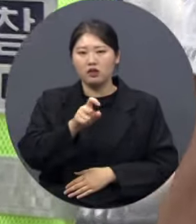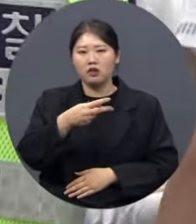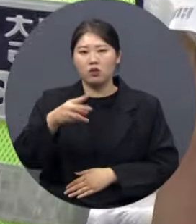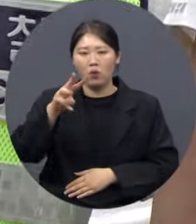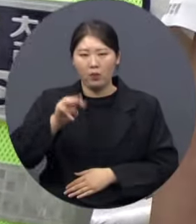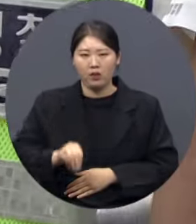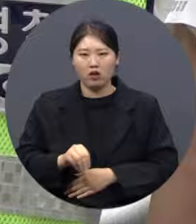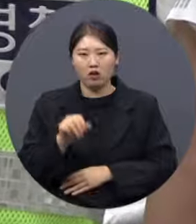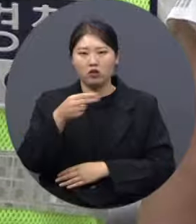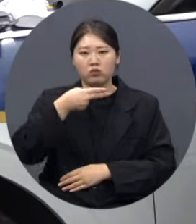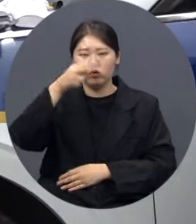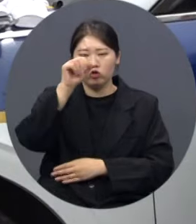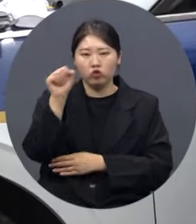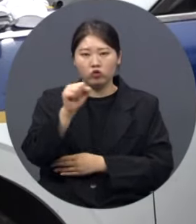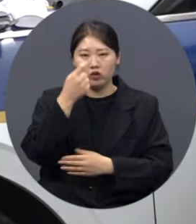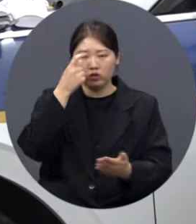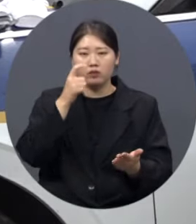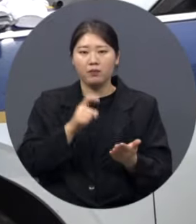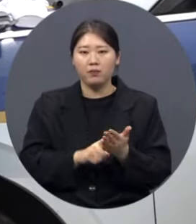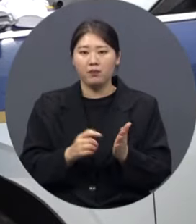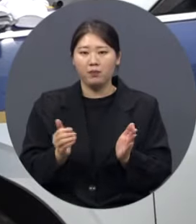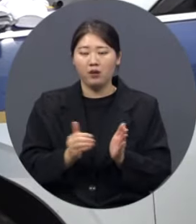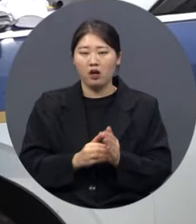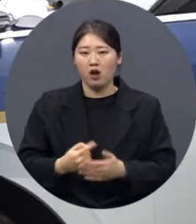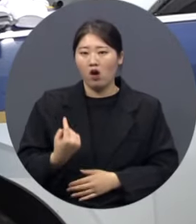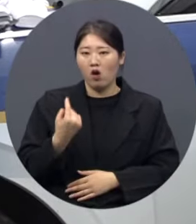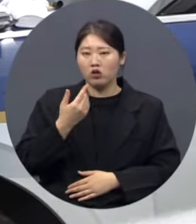혐의로 적발됐습니다. 어제 몇 시까지 드셨습니까?